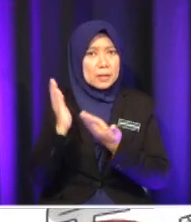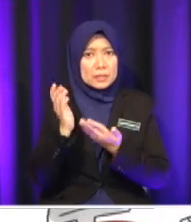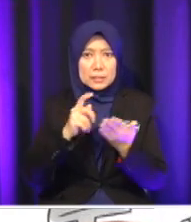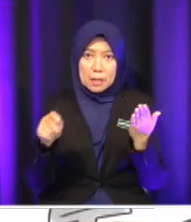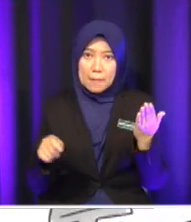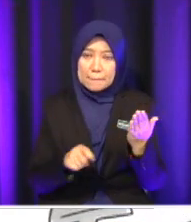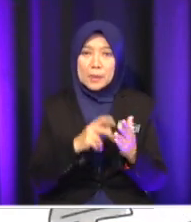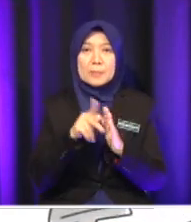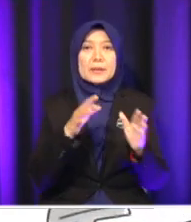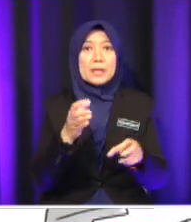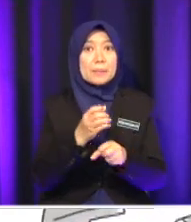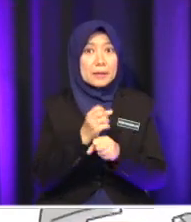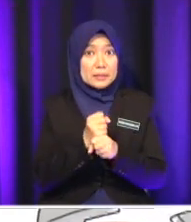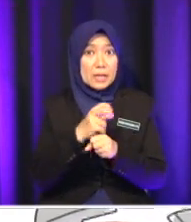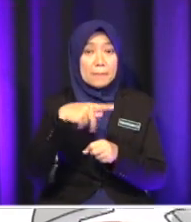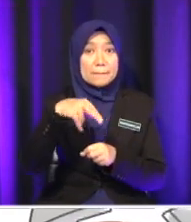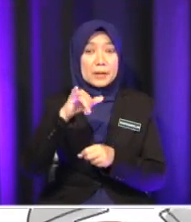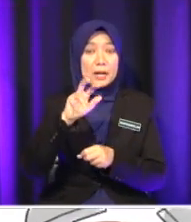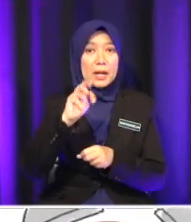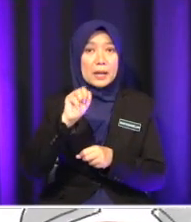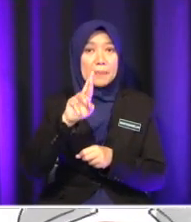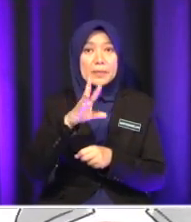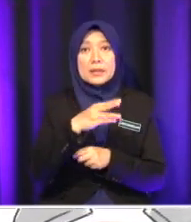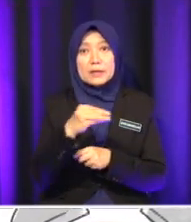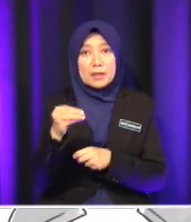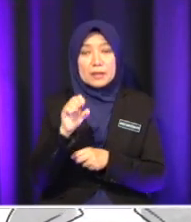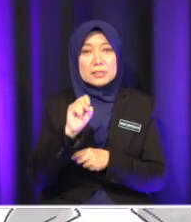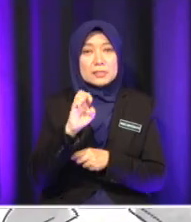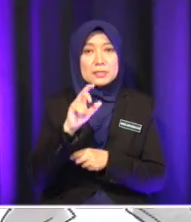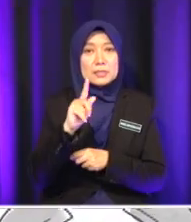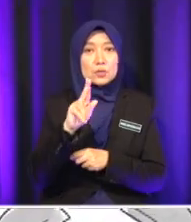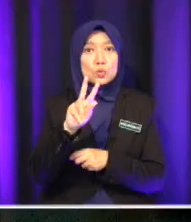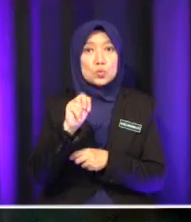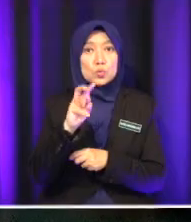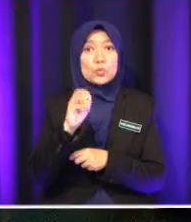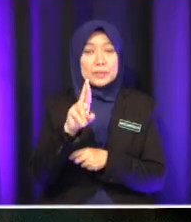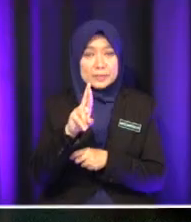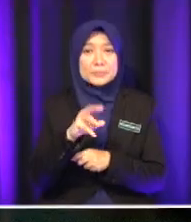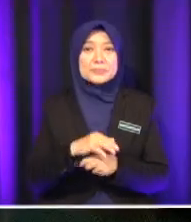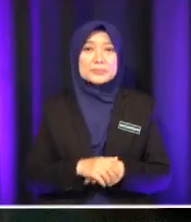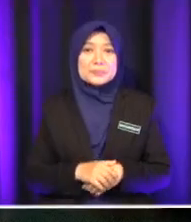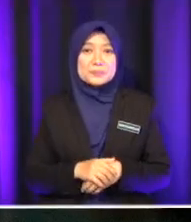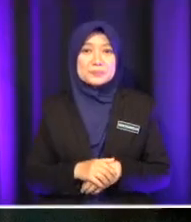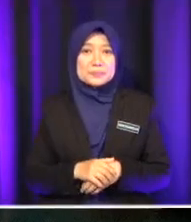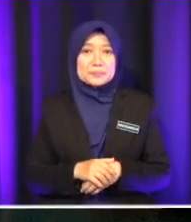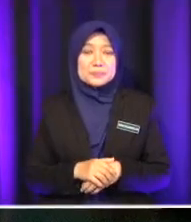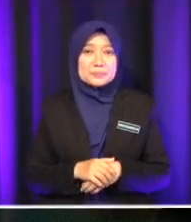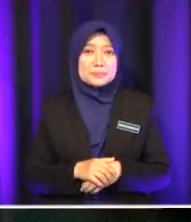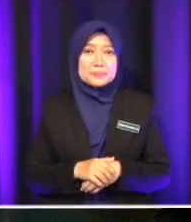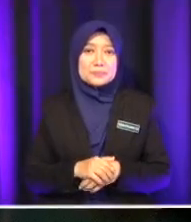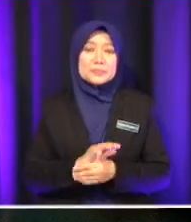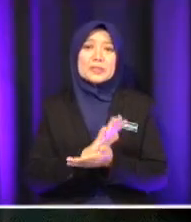pendapatan primer dan tambah account pendapatan sekunder Oke jadi